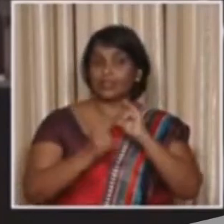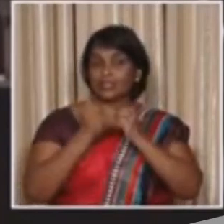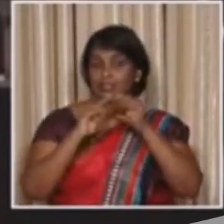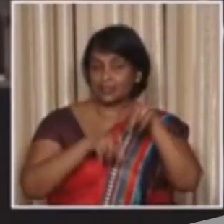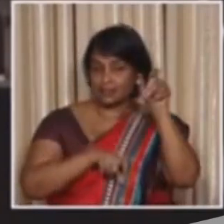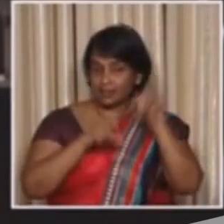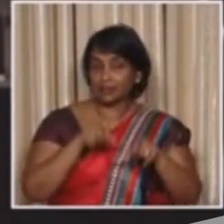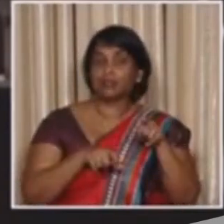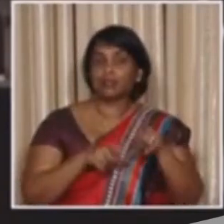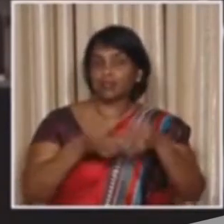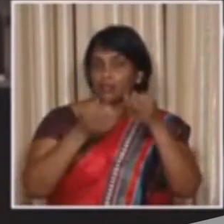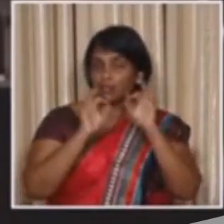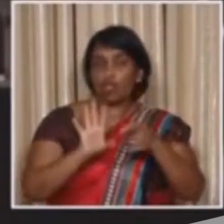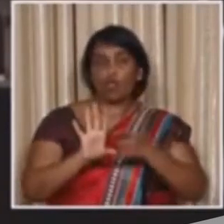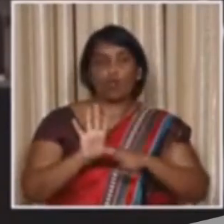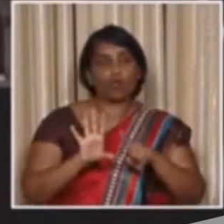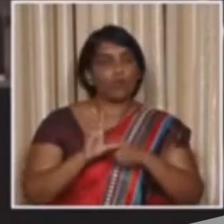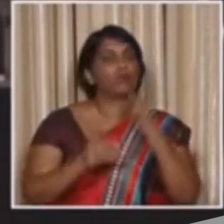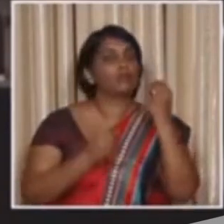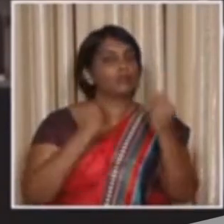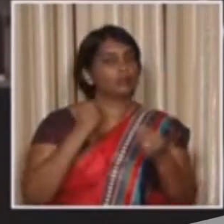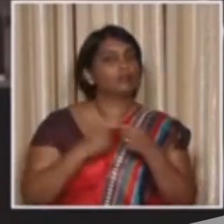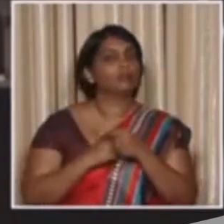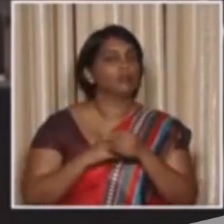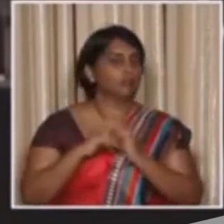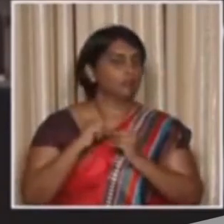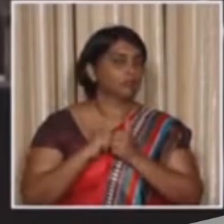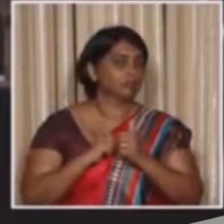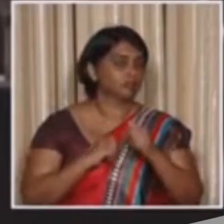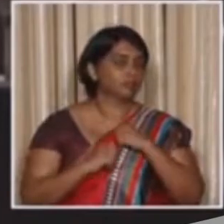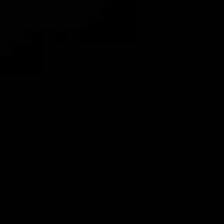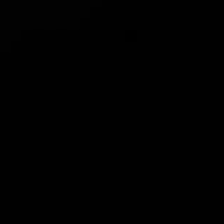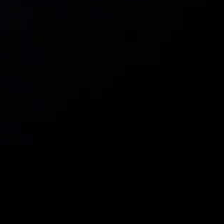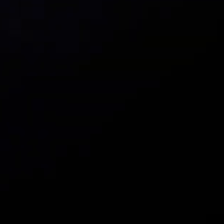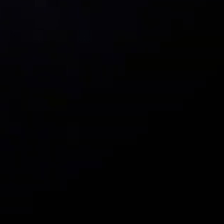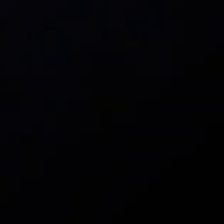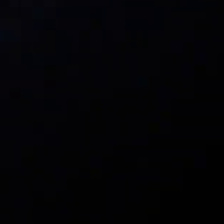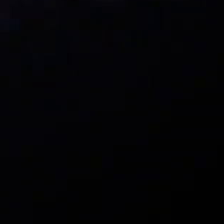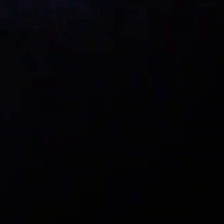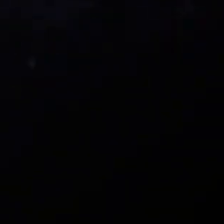සේවිකාන්ට ඒ නිවැරදි පුහුණුව ලබා දෙන්න කියලා ක්‍රමවේදයක් හදන්න කියලා ඔබතුමා ඉල්ලීමක් කරනවා.